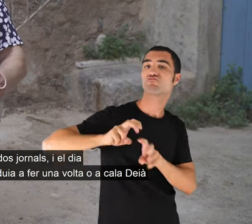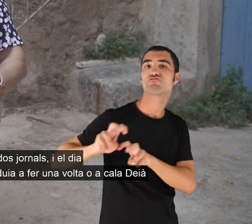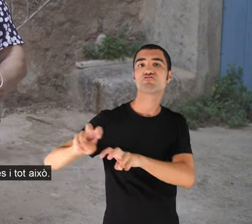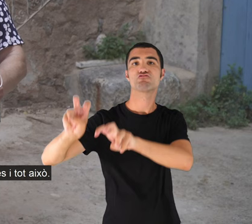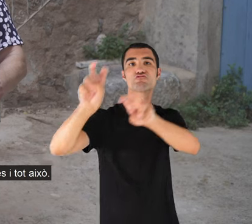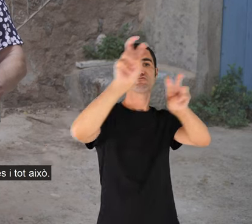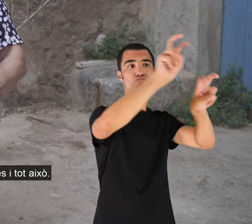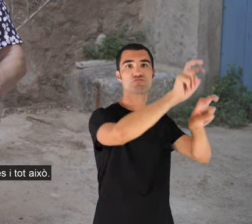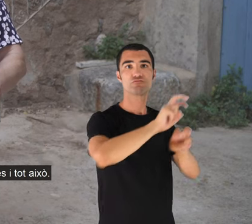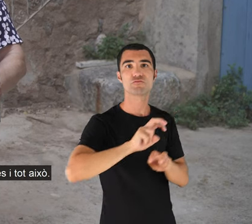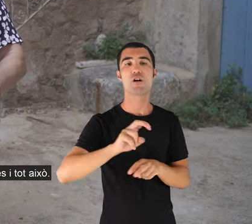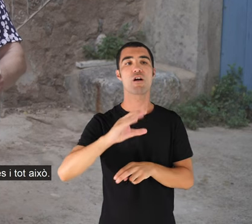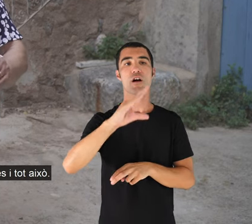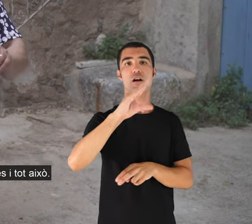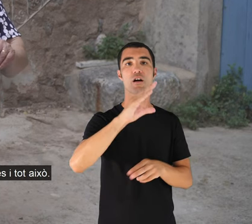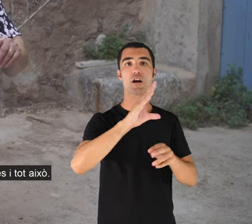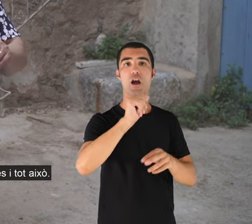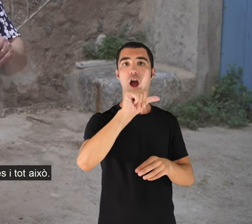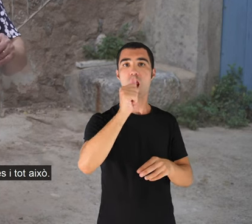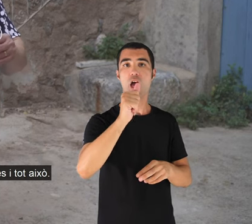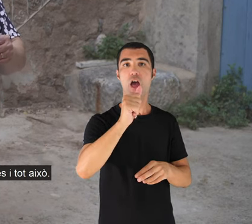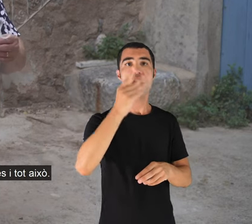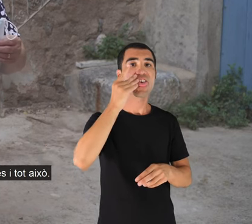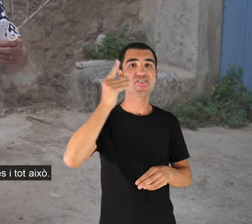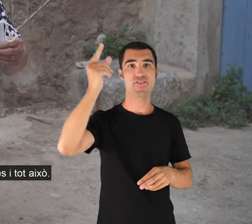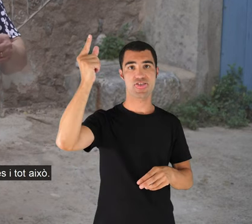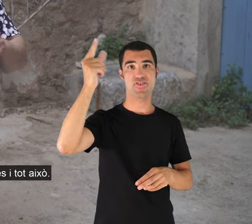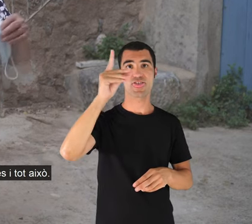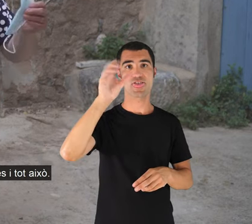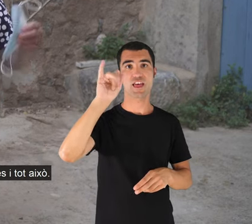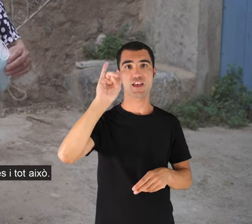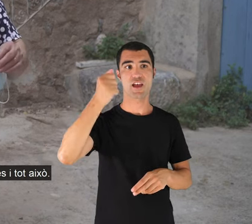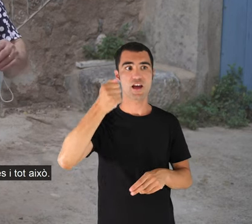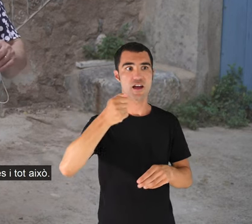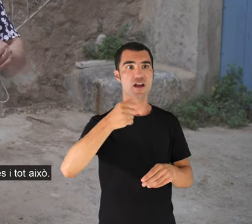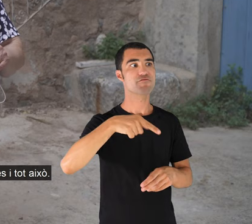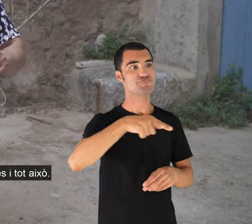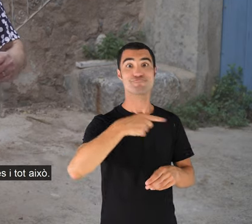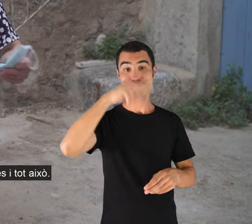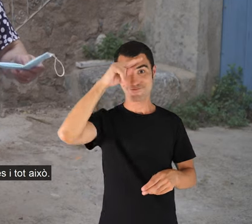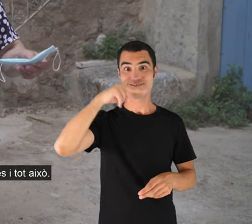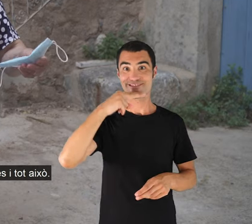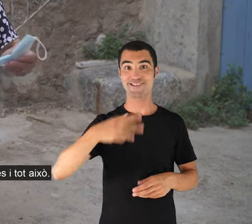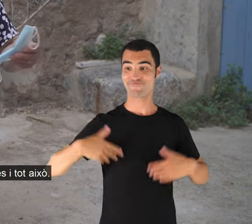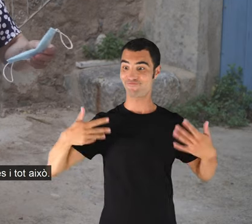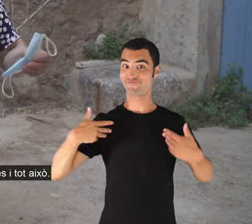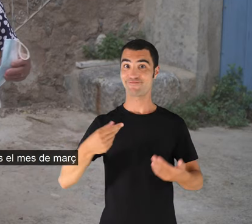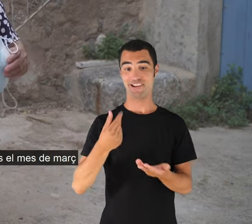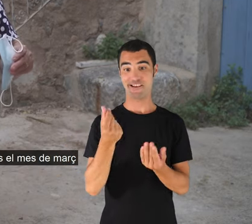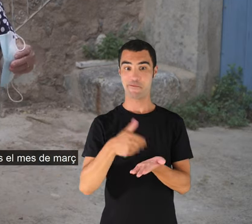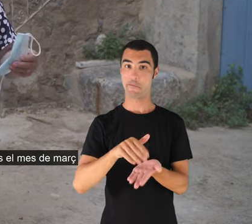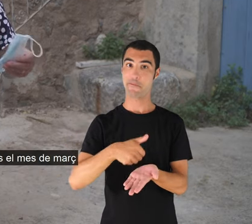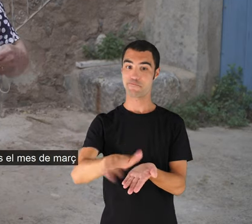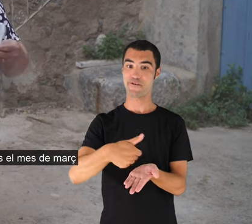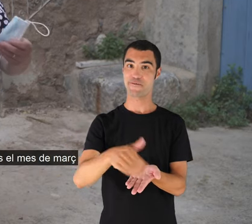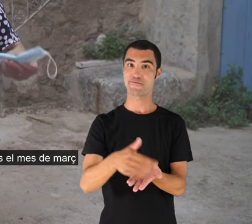Deià, m'entens? I mon pare estava molt, molt content, perquè sempre hi havia propines i tot això.